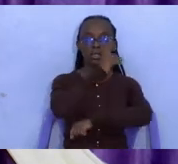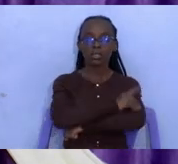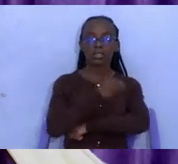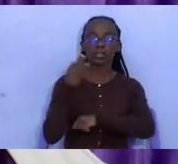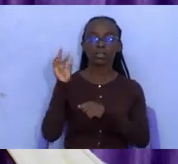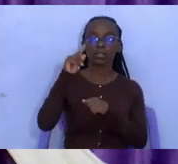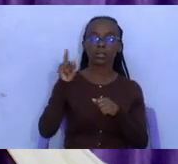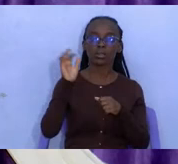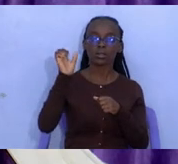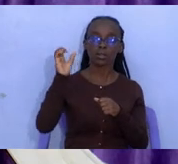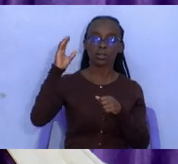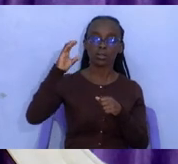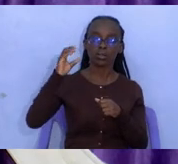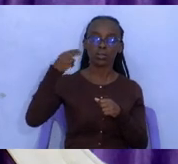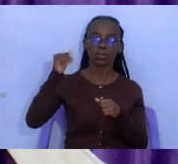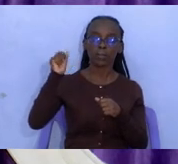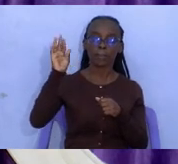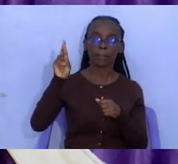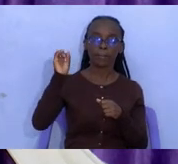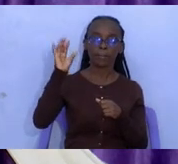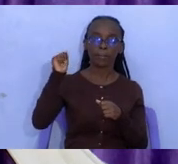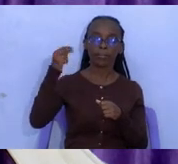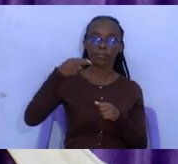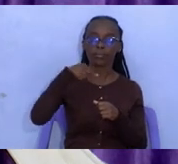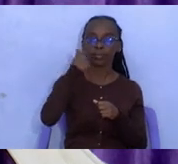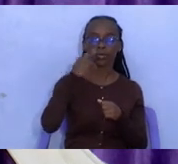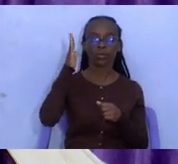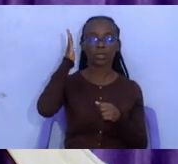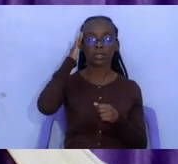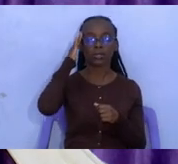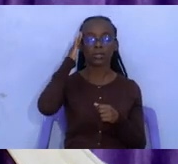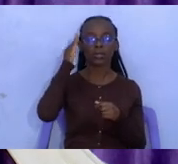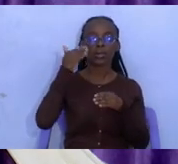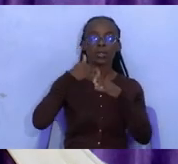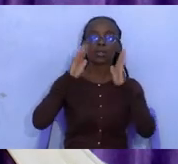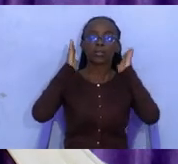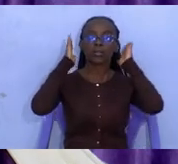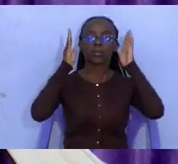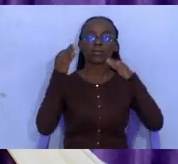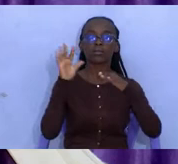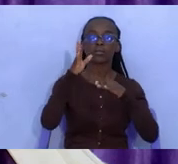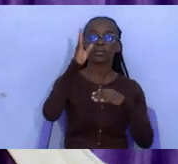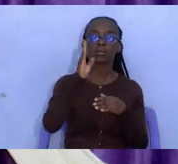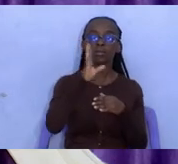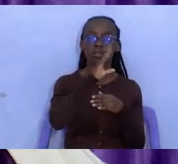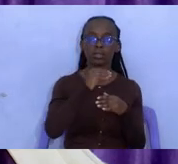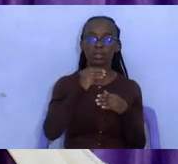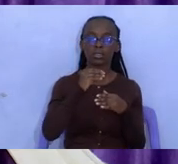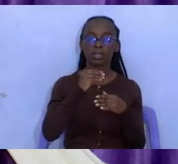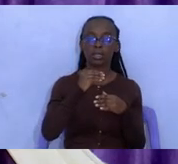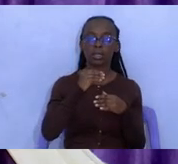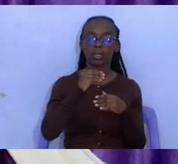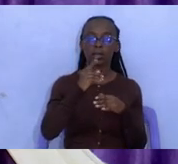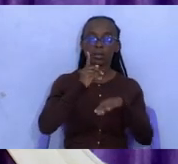Zekaria aliyekuwa na fahamu katika maono ya Mungu. Na muda